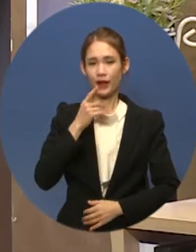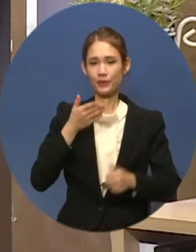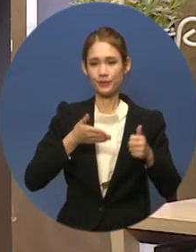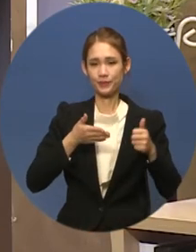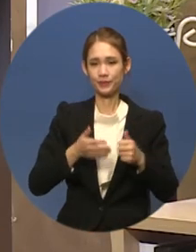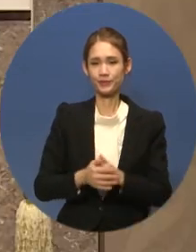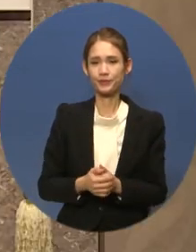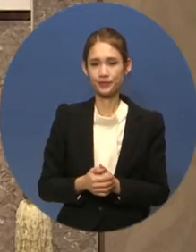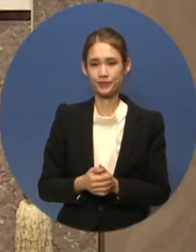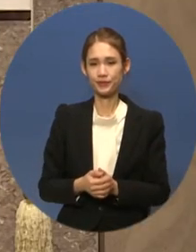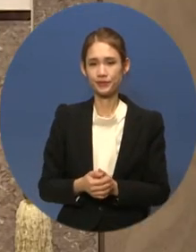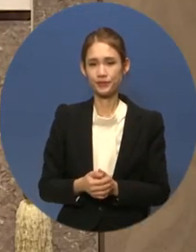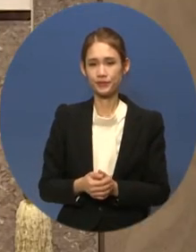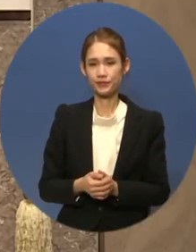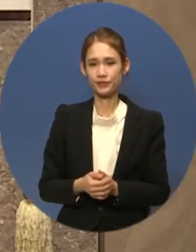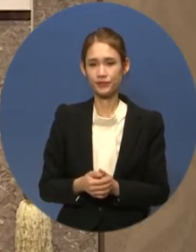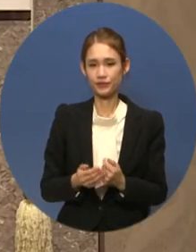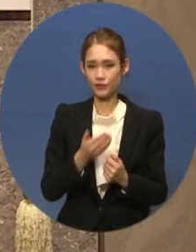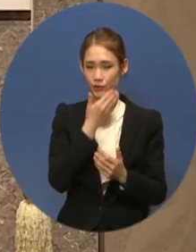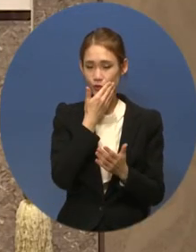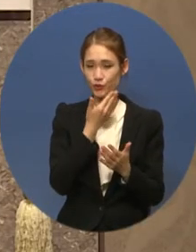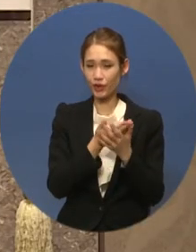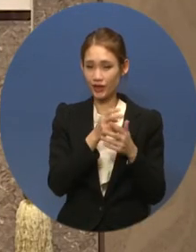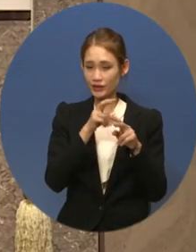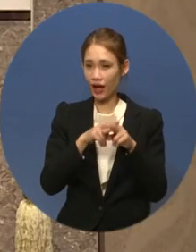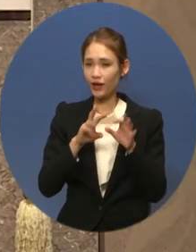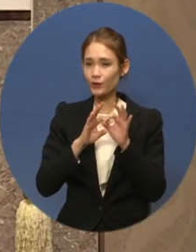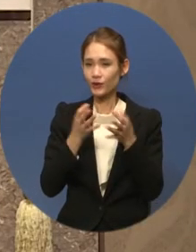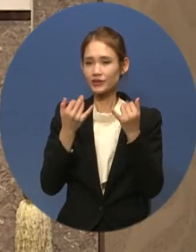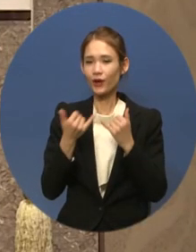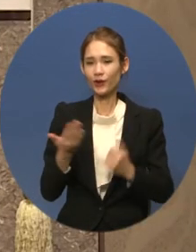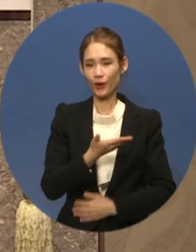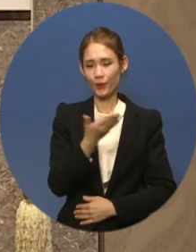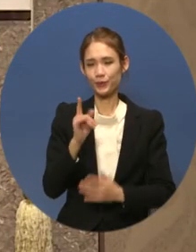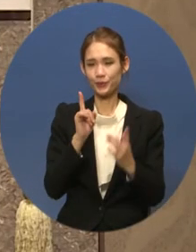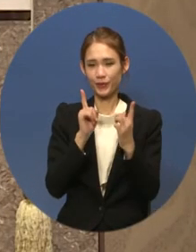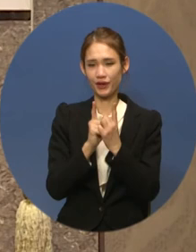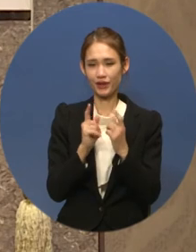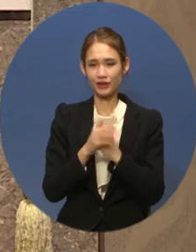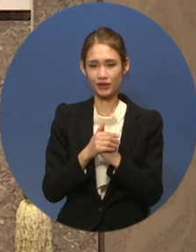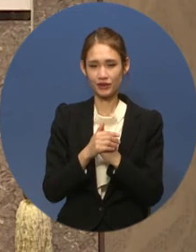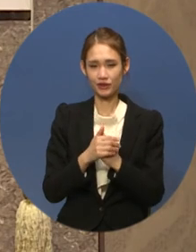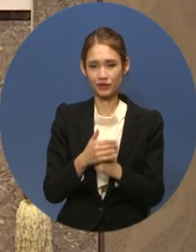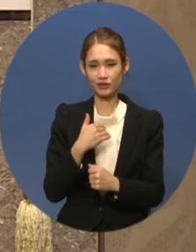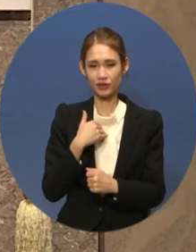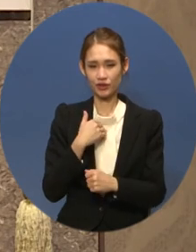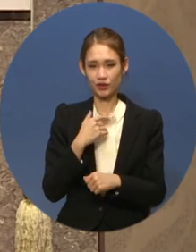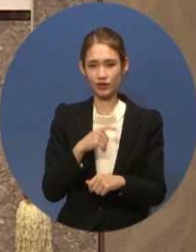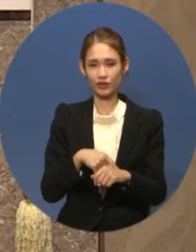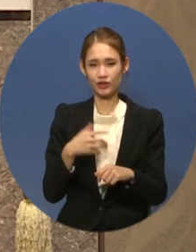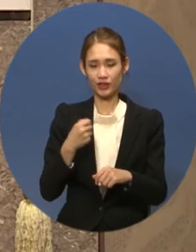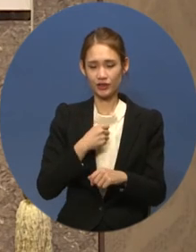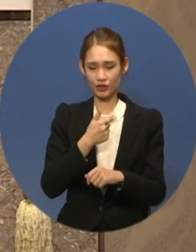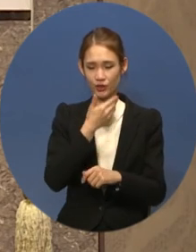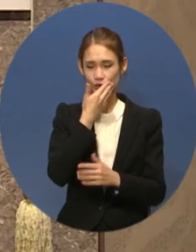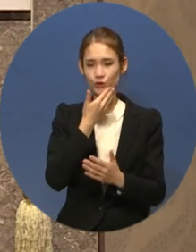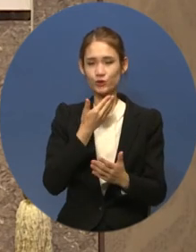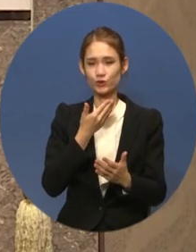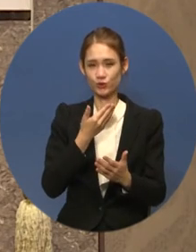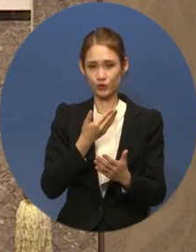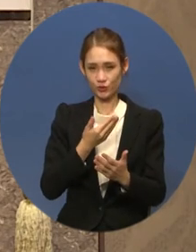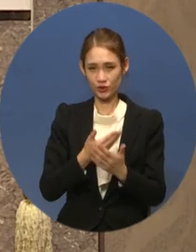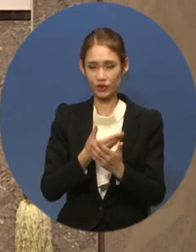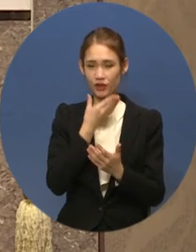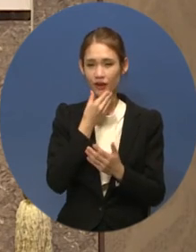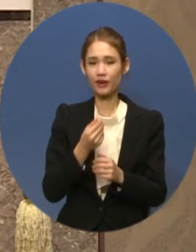해주시죠 네 이렇게 귀한 자리에서 시청자 여러분 뵐 수 있는 시간을 가져서 전 나름대로 굉장히 행복했습니다 아